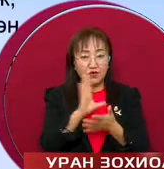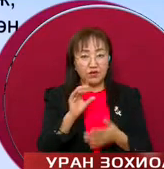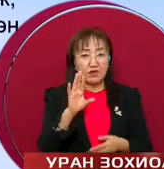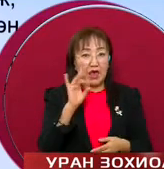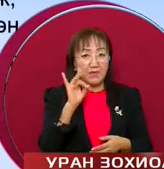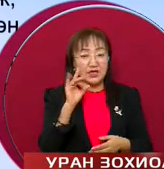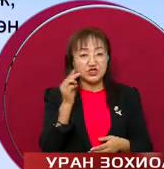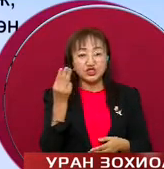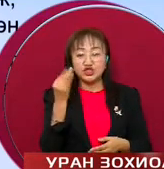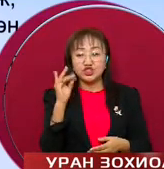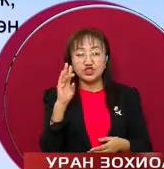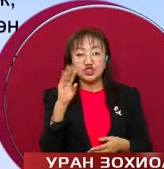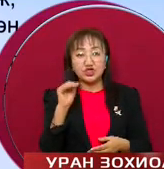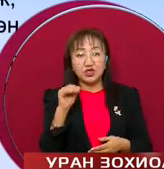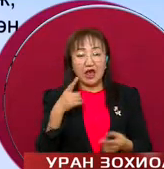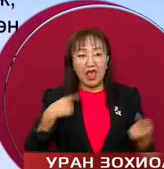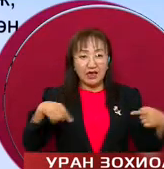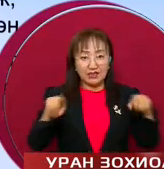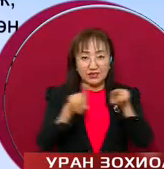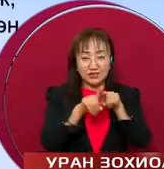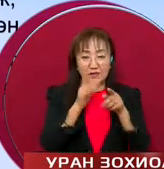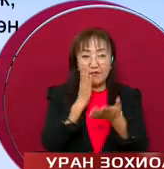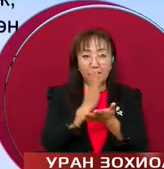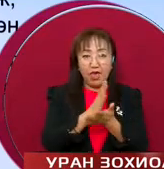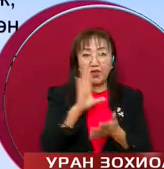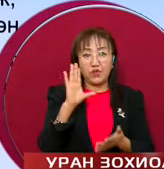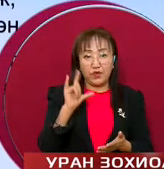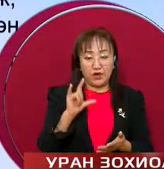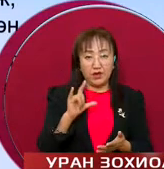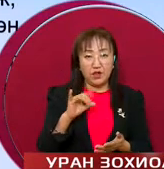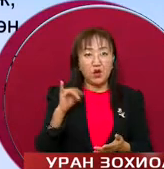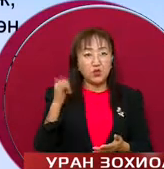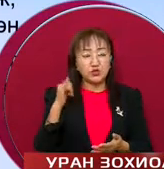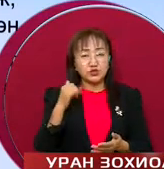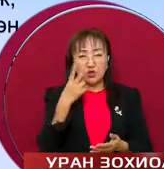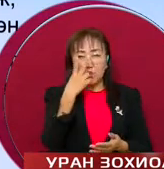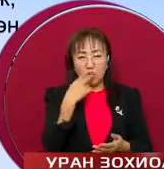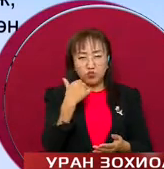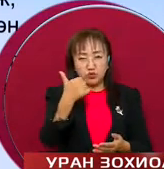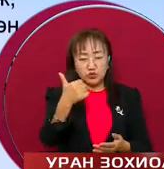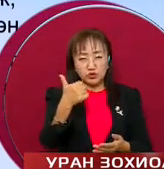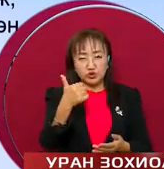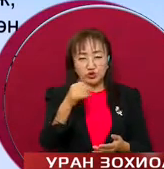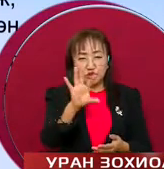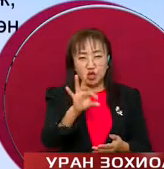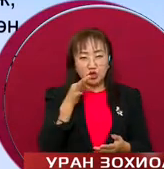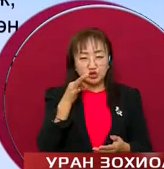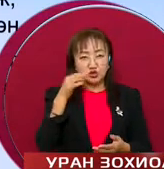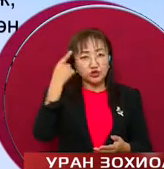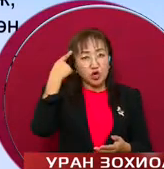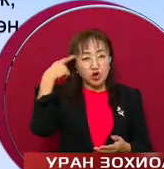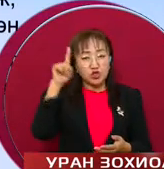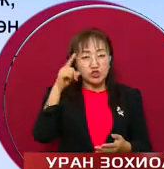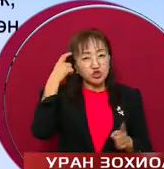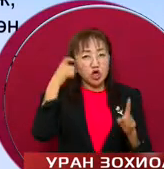вэ? Уран зохиолын уран дүрслэлийг сонгосон зохиолчийн зорилго нь юу байв?